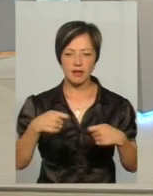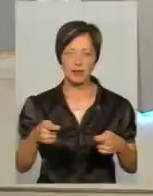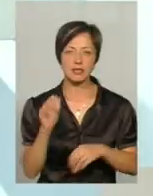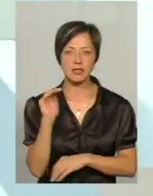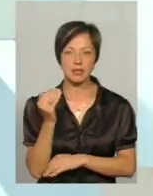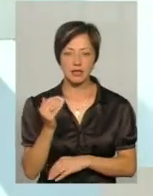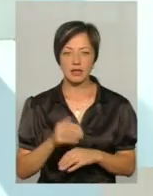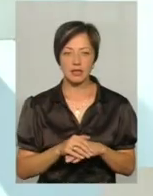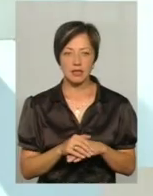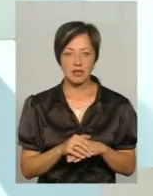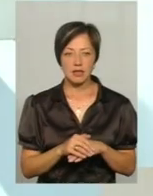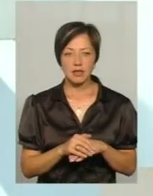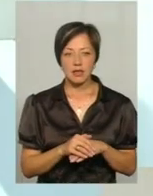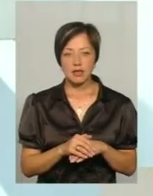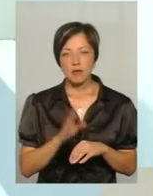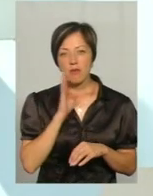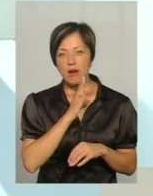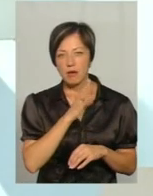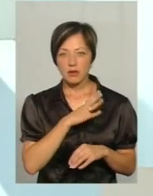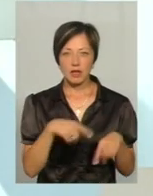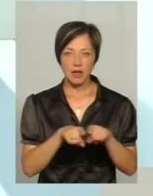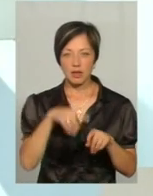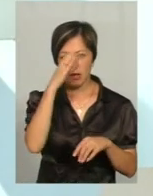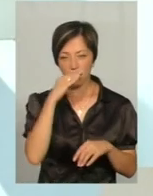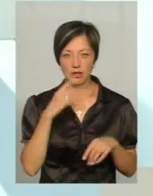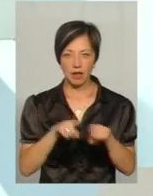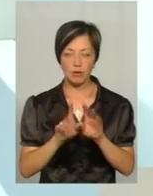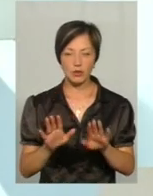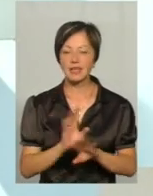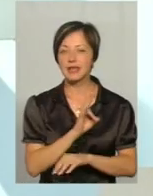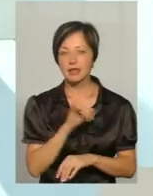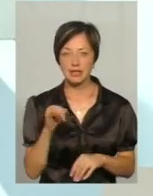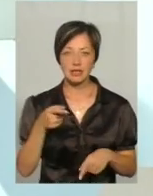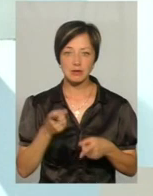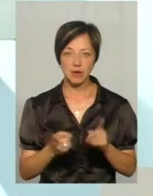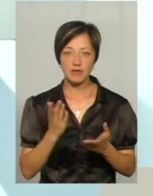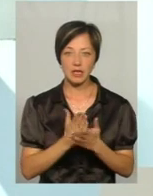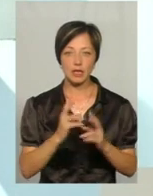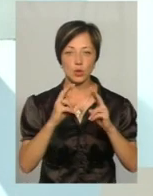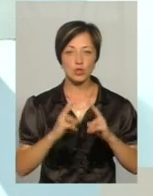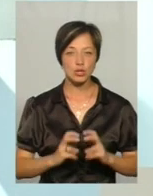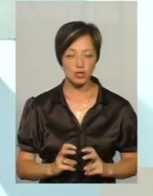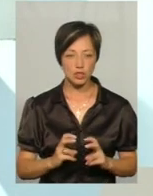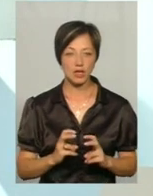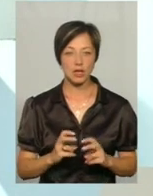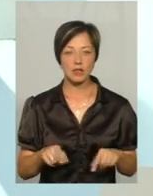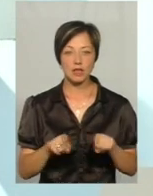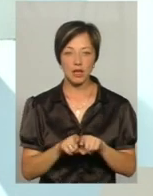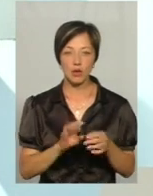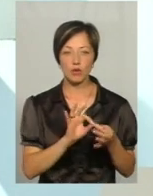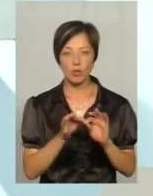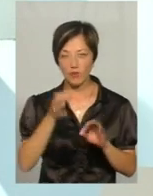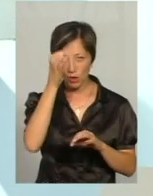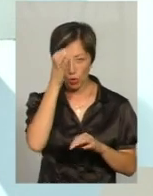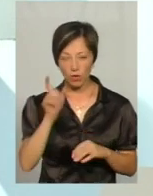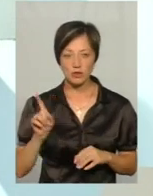дитина. Раз на мама була така, чи тато був такий, то він такий буде. Ні, насправді є дослідження, такі ґрунтовні, наукові,